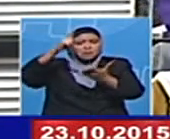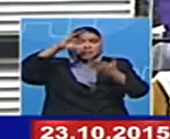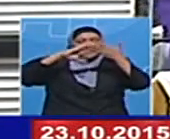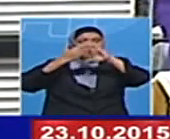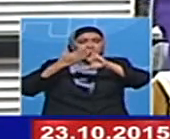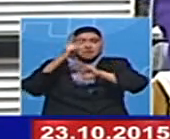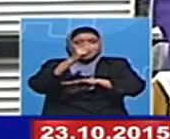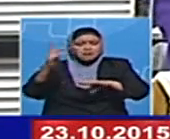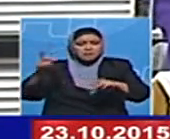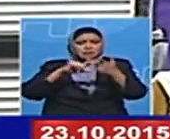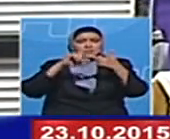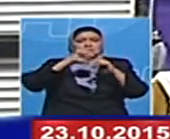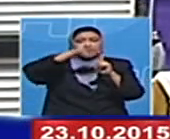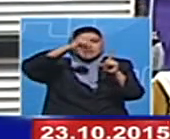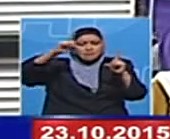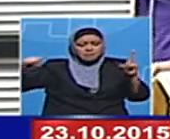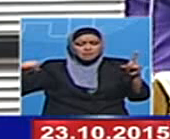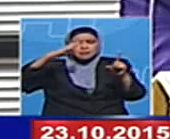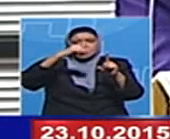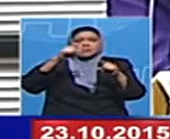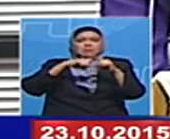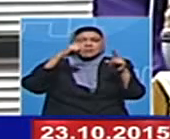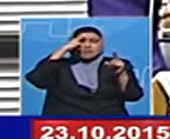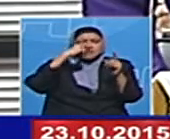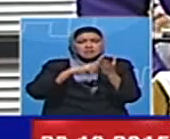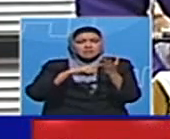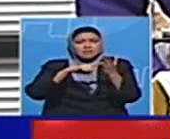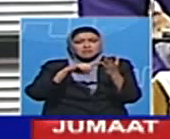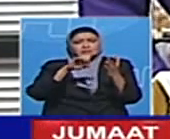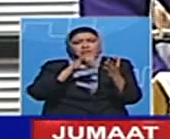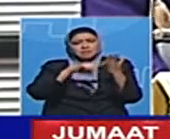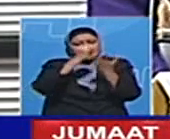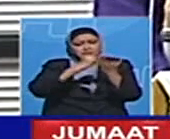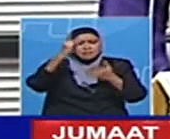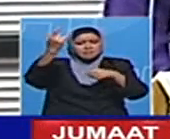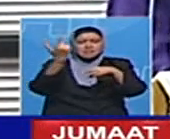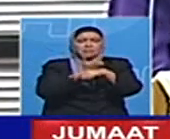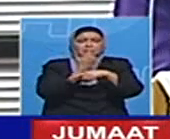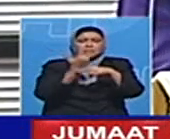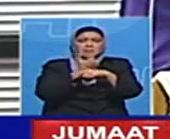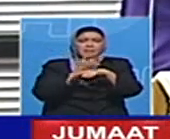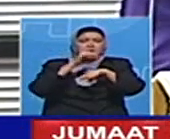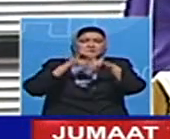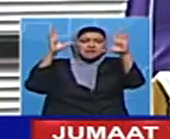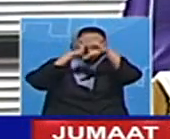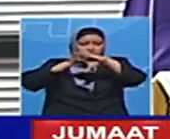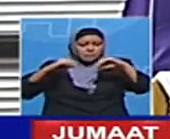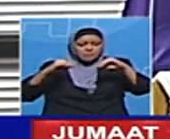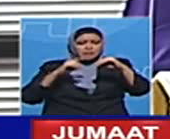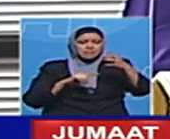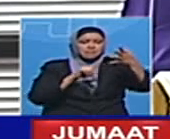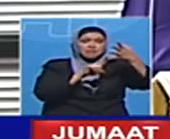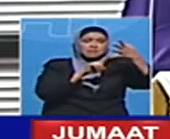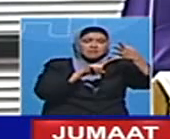vokasional Sandakan serta Institut latihan penistian sirian Sarawak tuan yang di-pertua langkah keempat pula